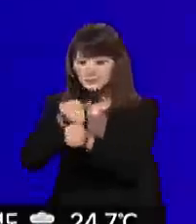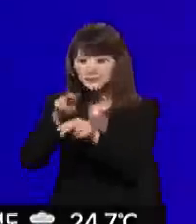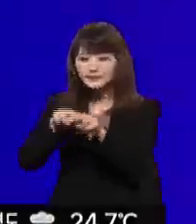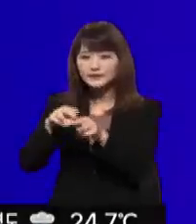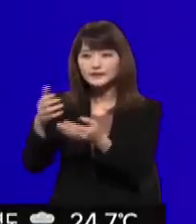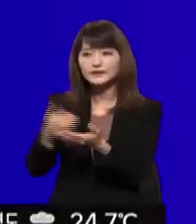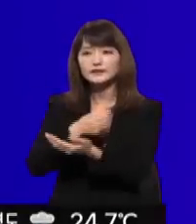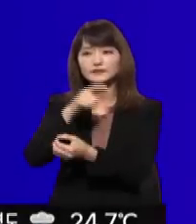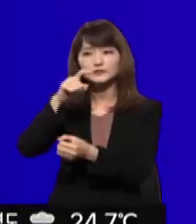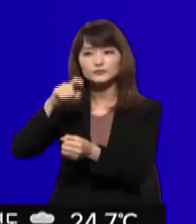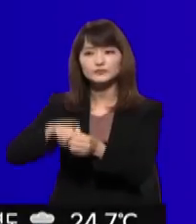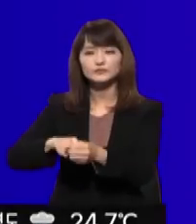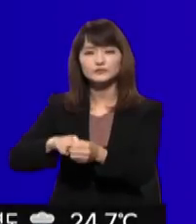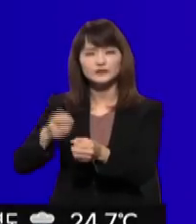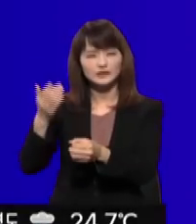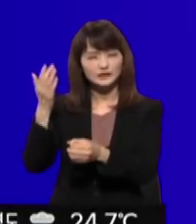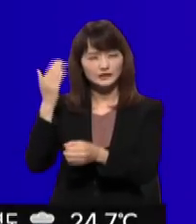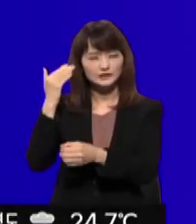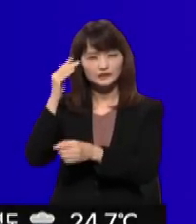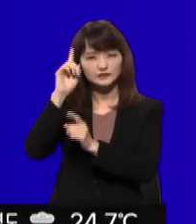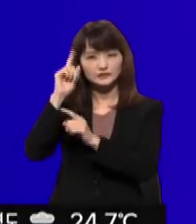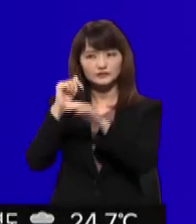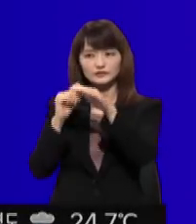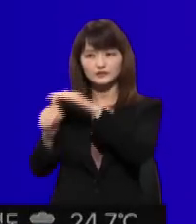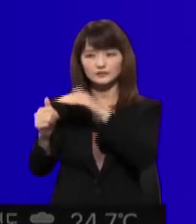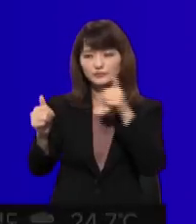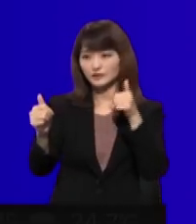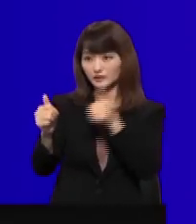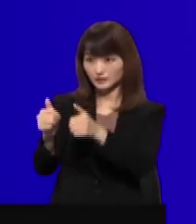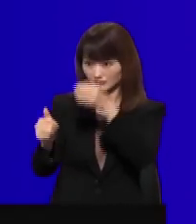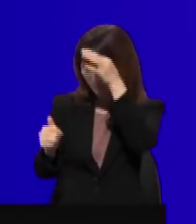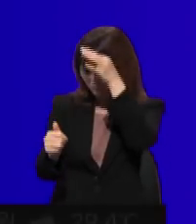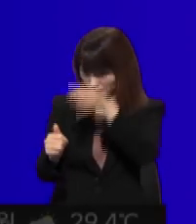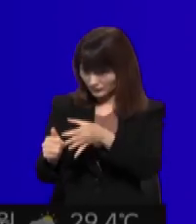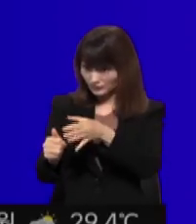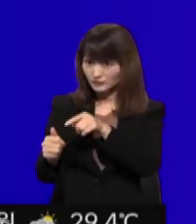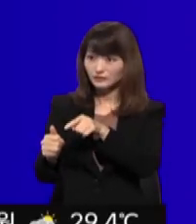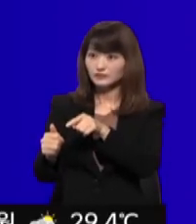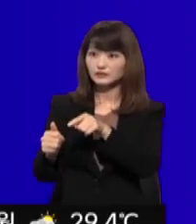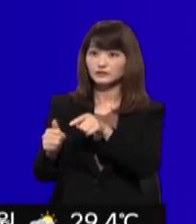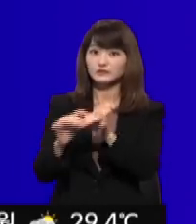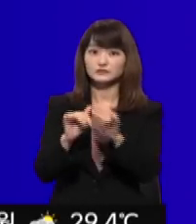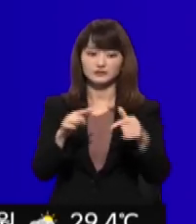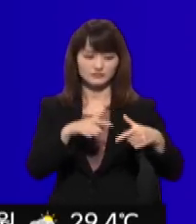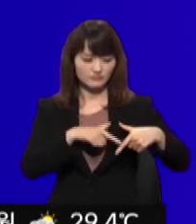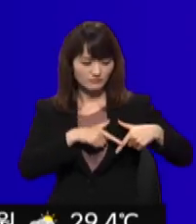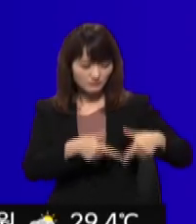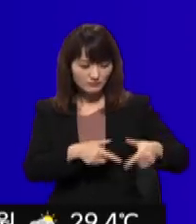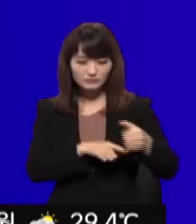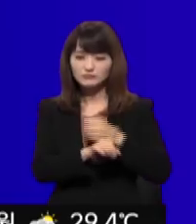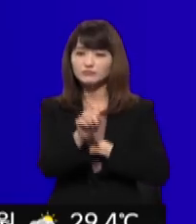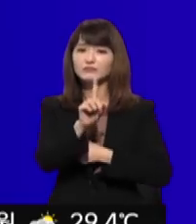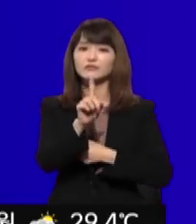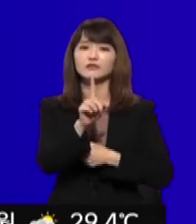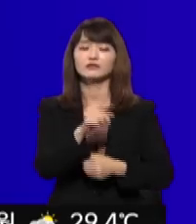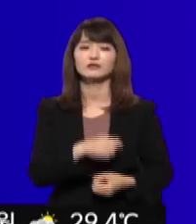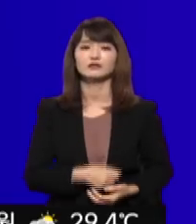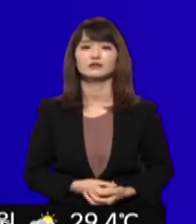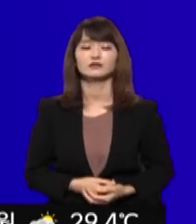얻겠다고 이전 대표한테 가서 사과하겠나 사람 명예를 어떻게 이렇게 만드냐라고